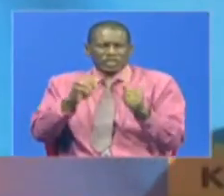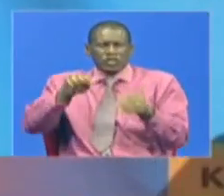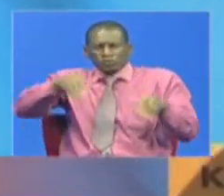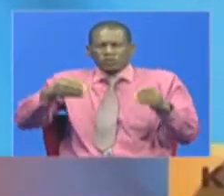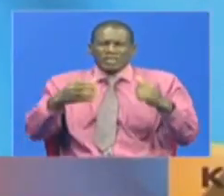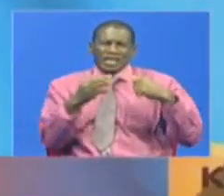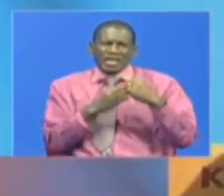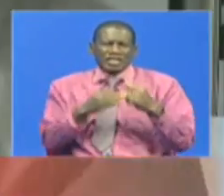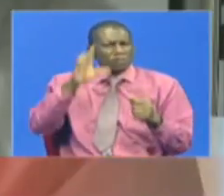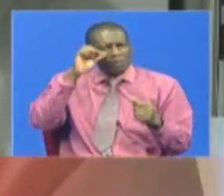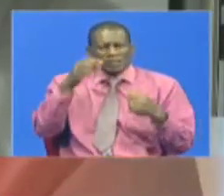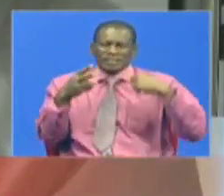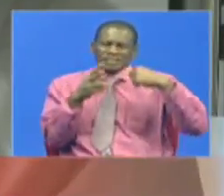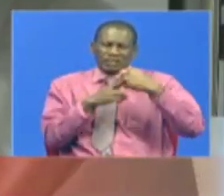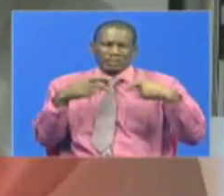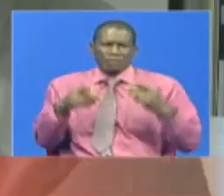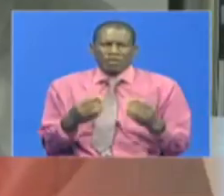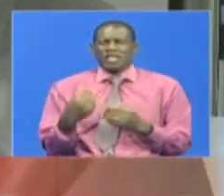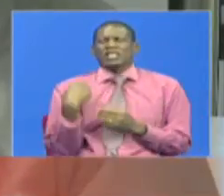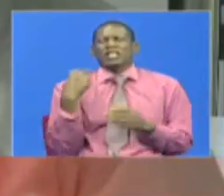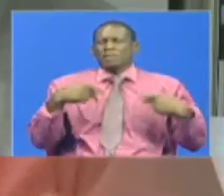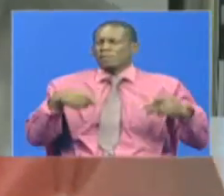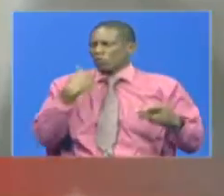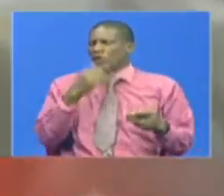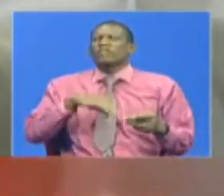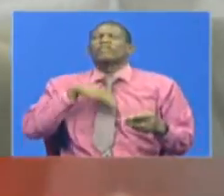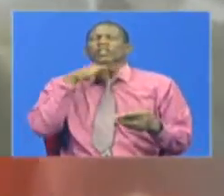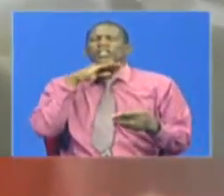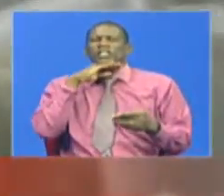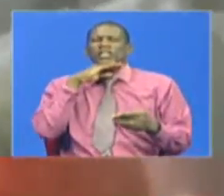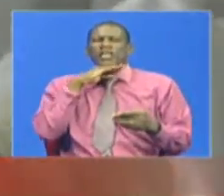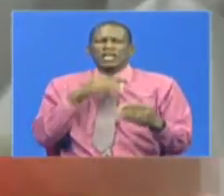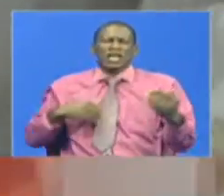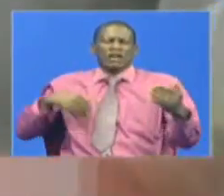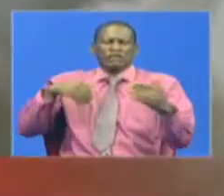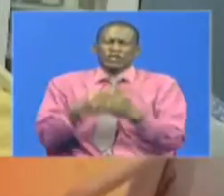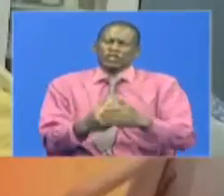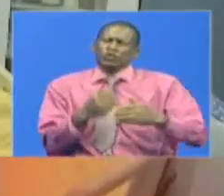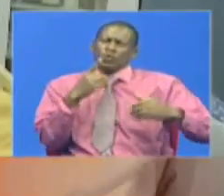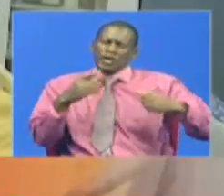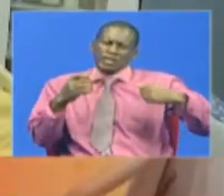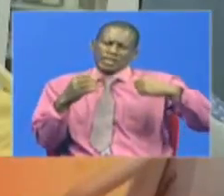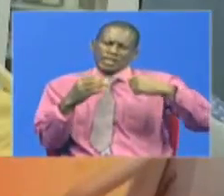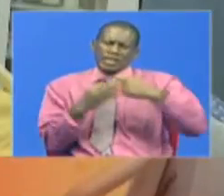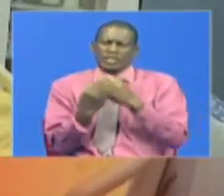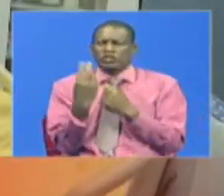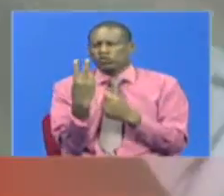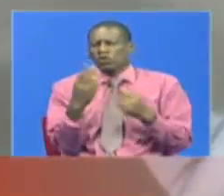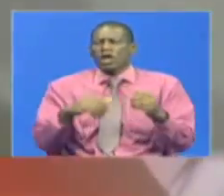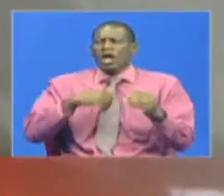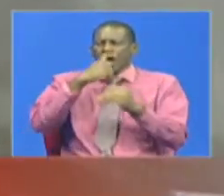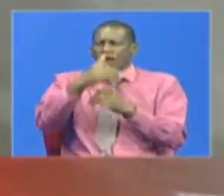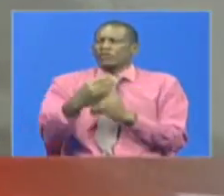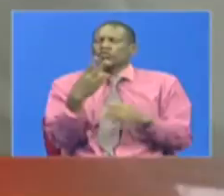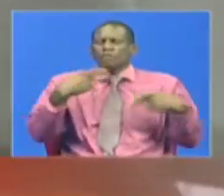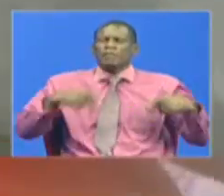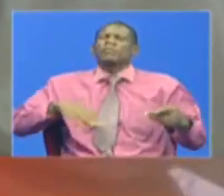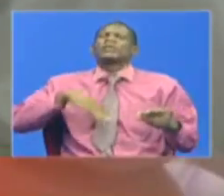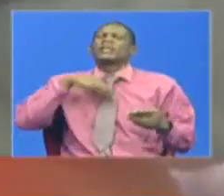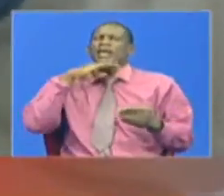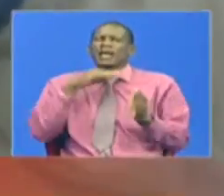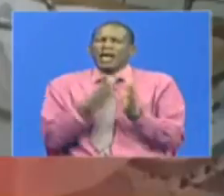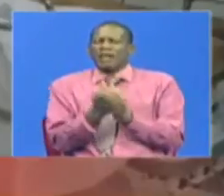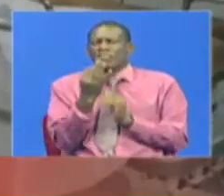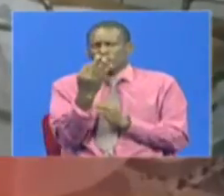Mombasa 7. Idadi ya waliokufa imepanda hadi 182 baada ya wawili kufariki, huku